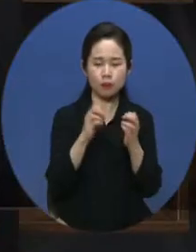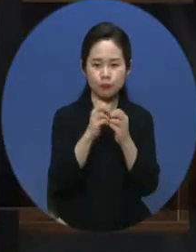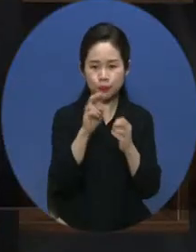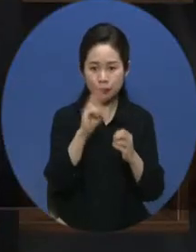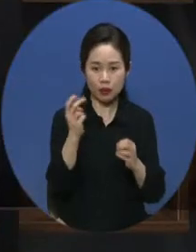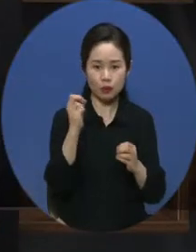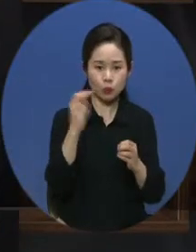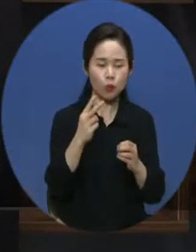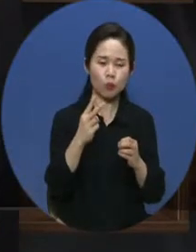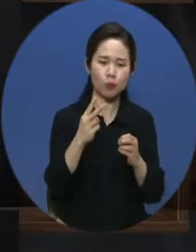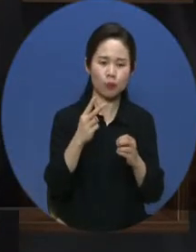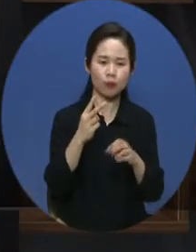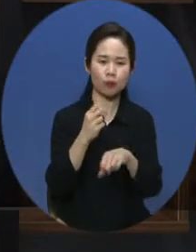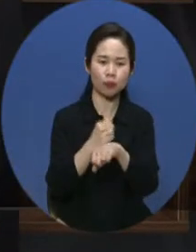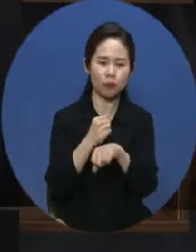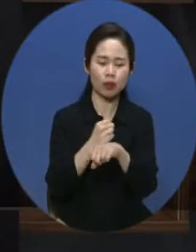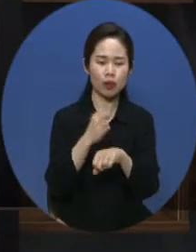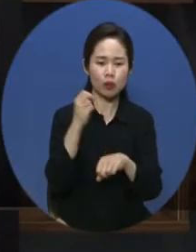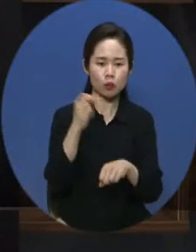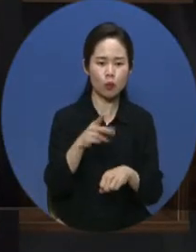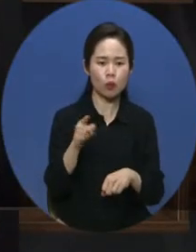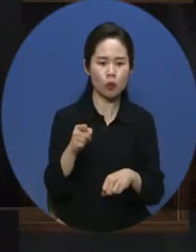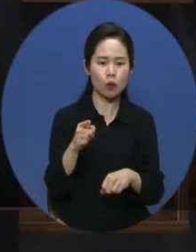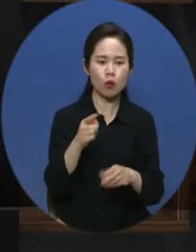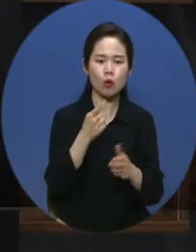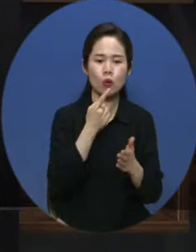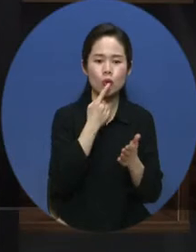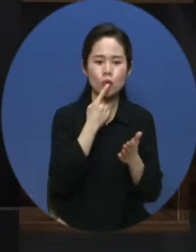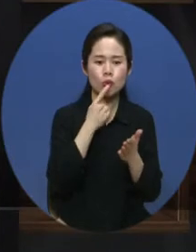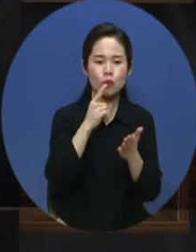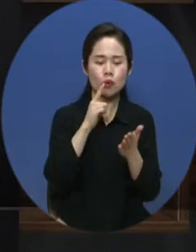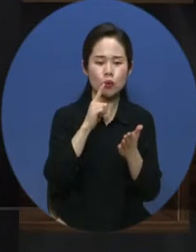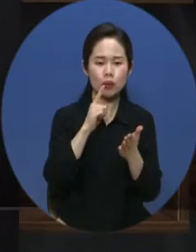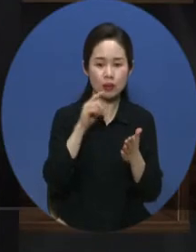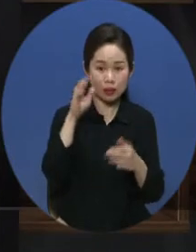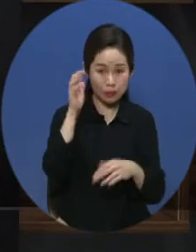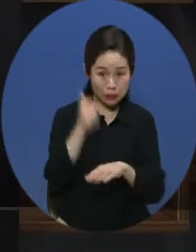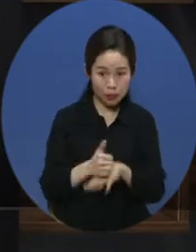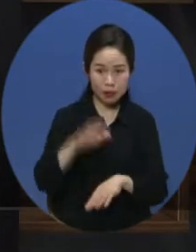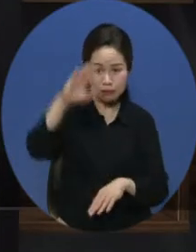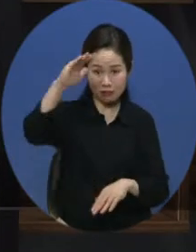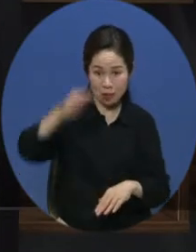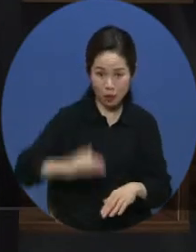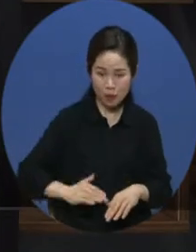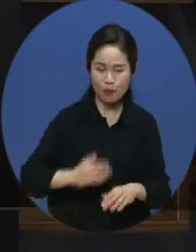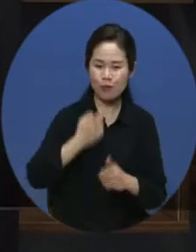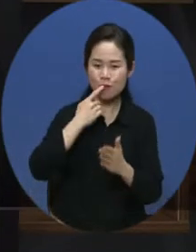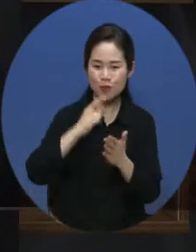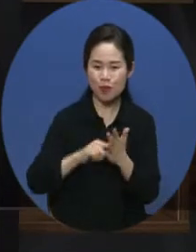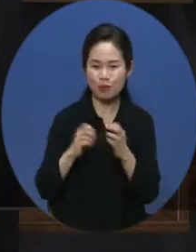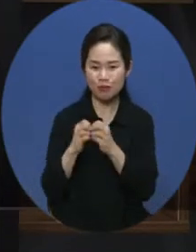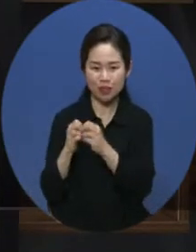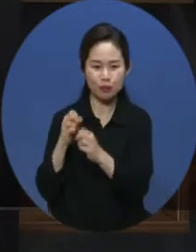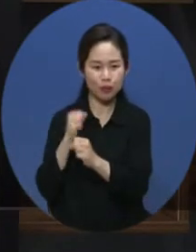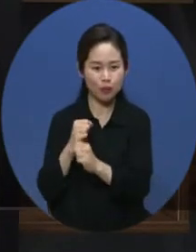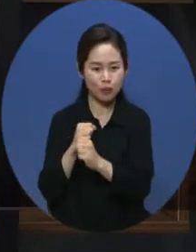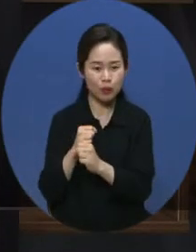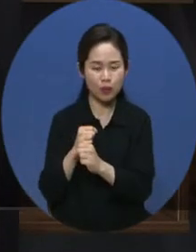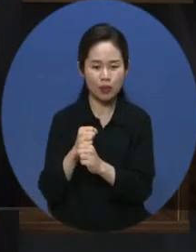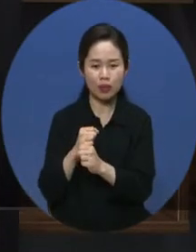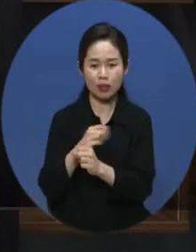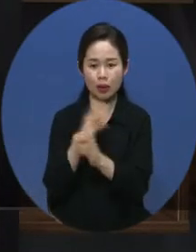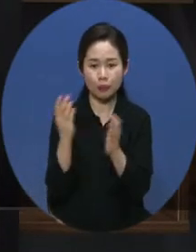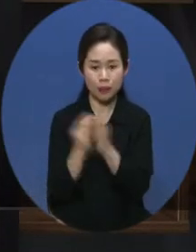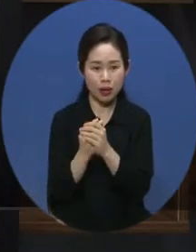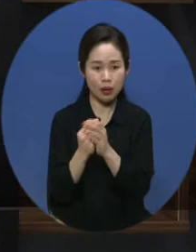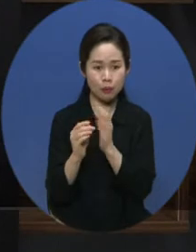그리고 이제 마지막으로 쉬운 글로 다시 한번 번안하는 과정을 거치게 되고요. 이 쉬운 글 컨텐츠가 쉬운 글이 나오게